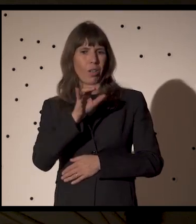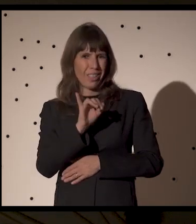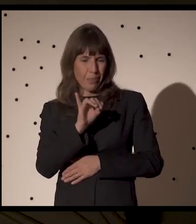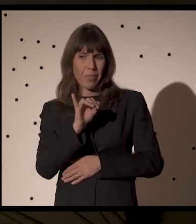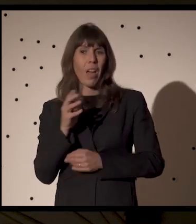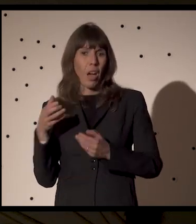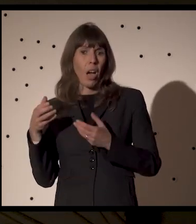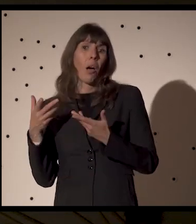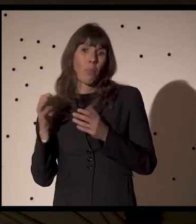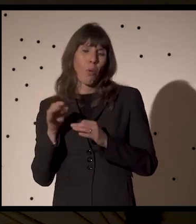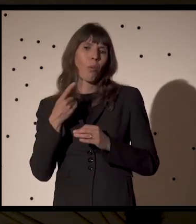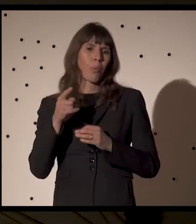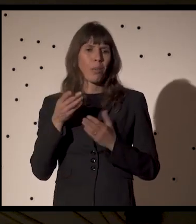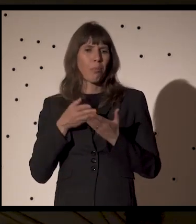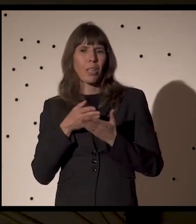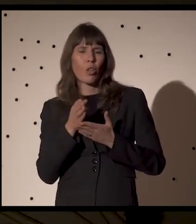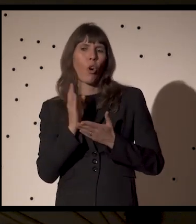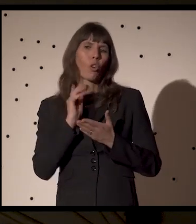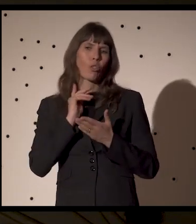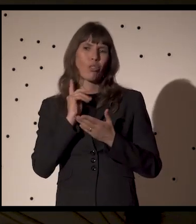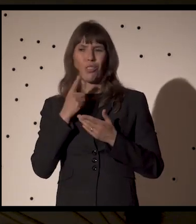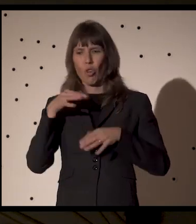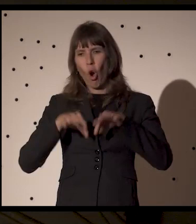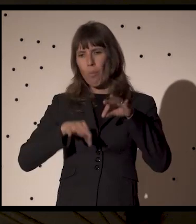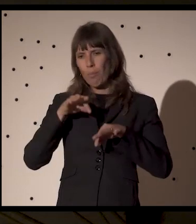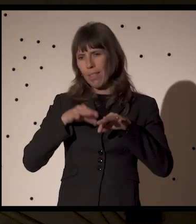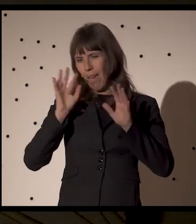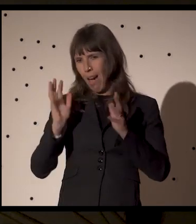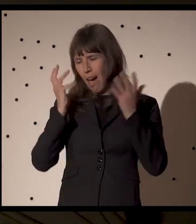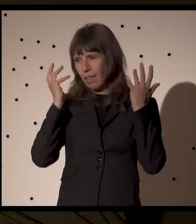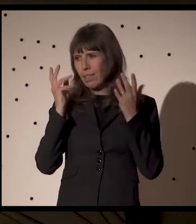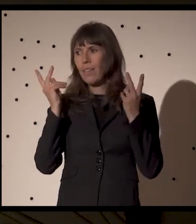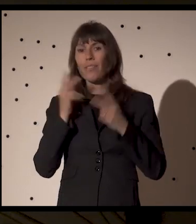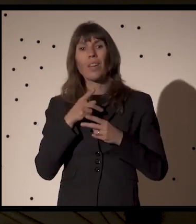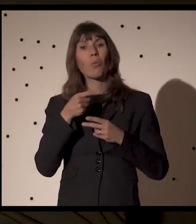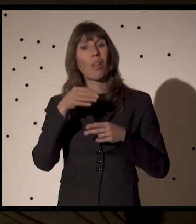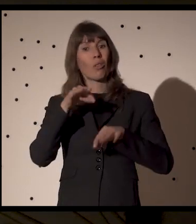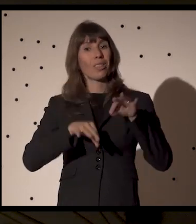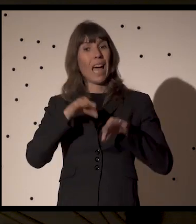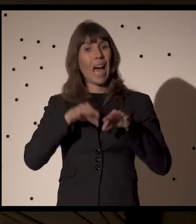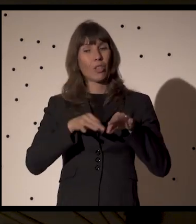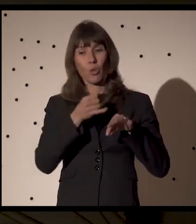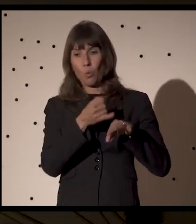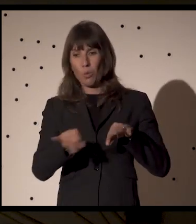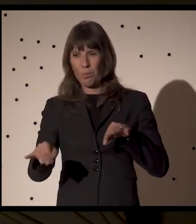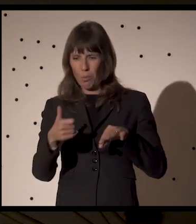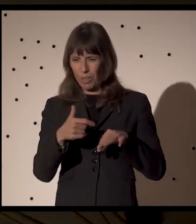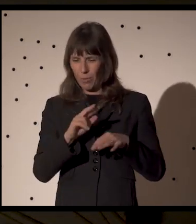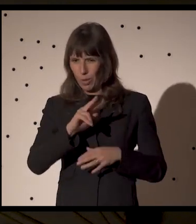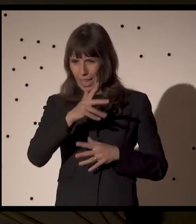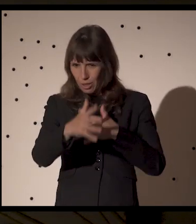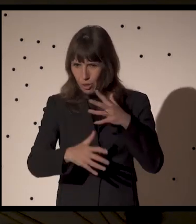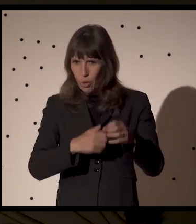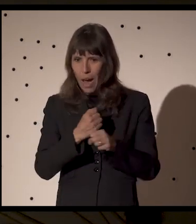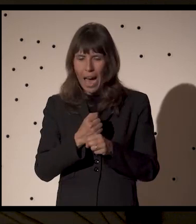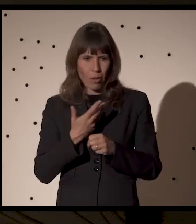e si arriverà quindi progressivamente dopo il saggio di fine percorso perché quest'anno la scuola di teatro arriva al terzo